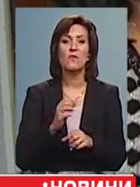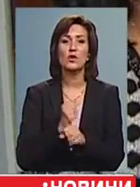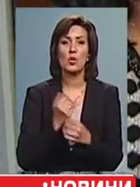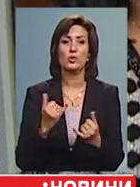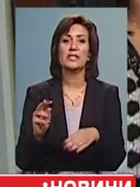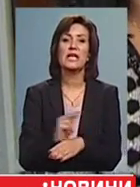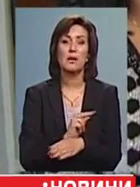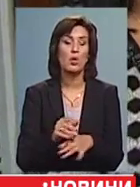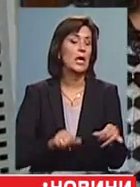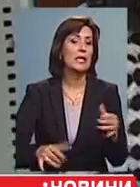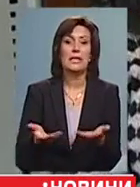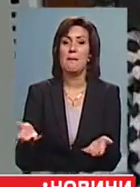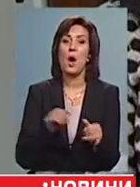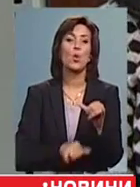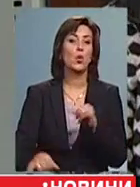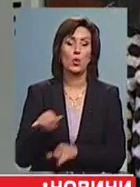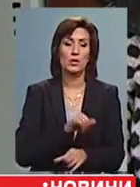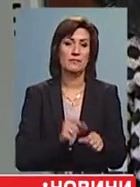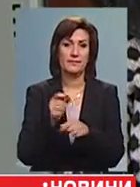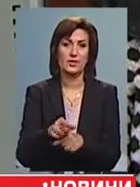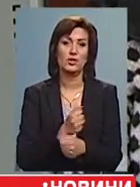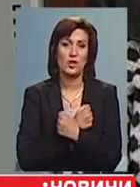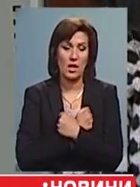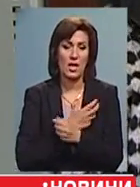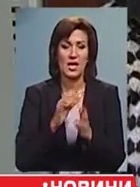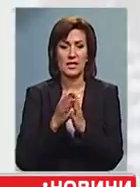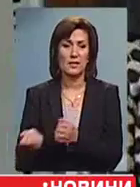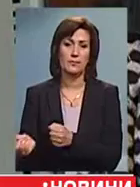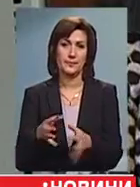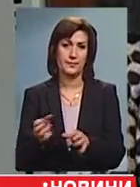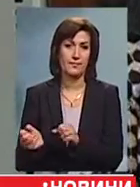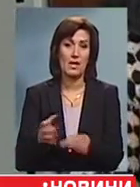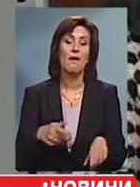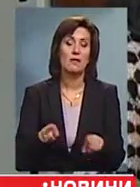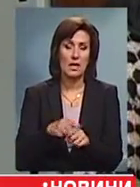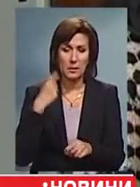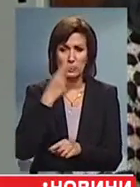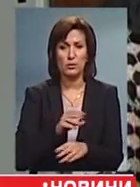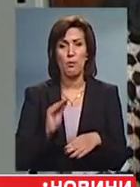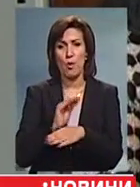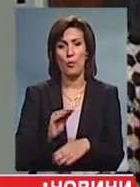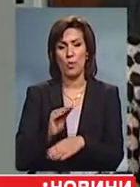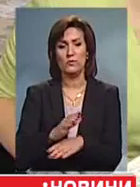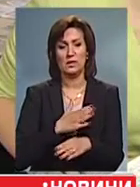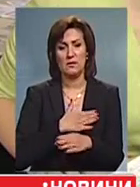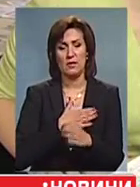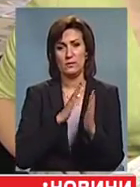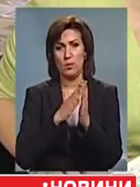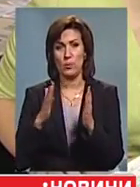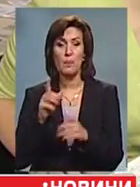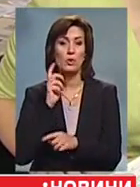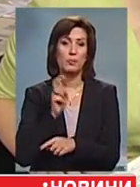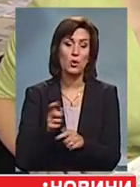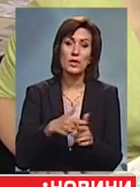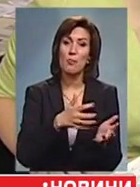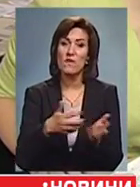сучасні ремонти, їм нема куди їх діти і викинути жалко, і всі книги сюди. Отаким чином поповнюється наш фонд. Молодь